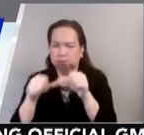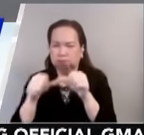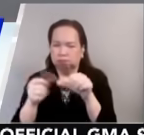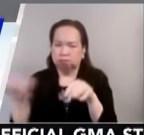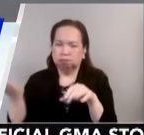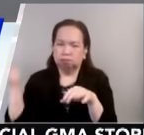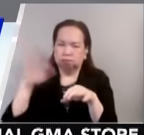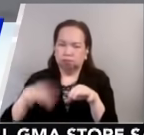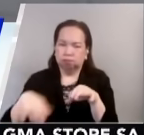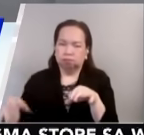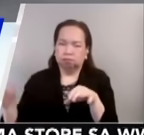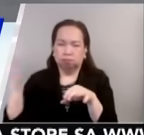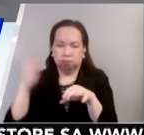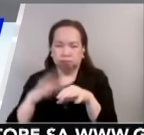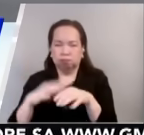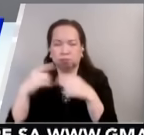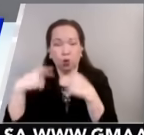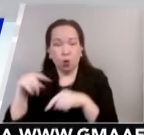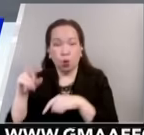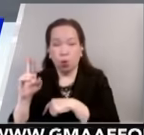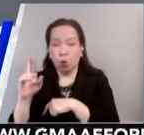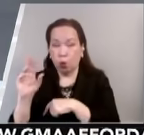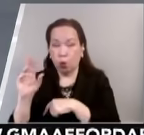blon Marinduque at